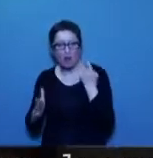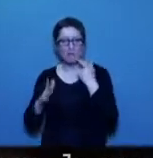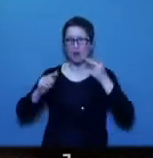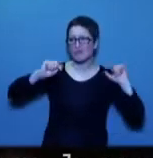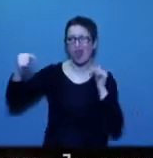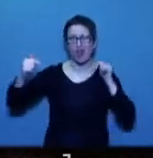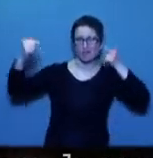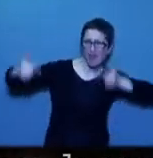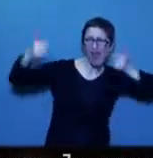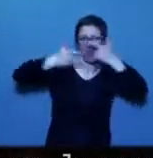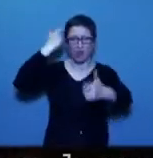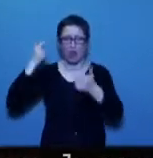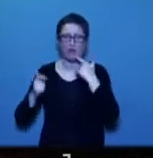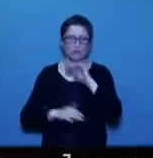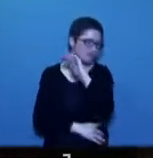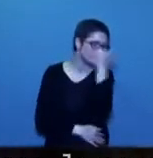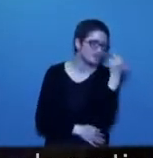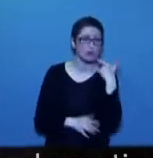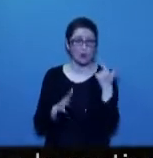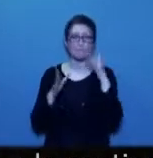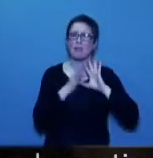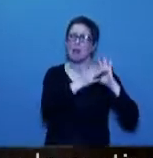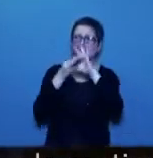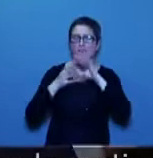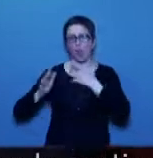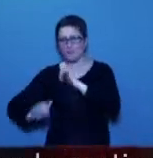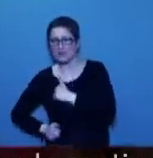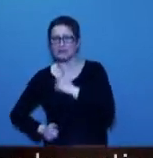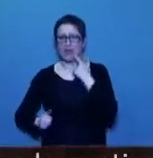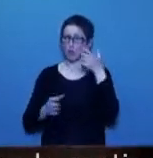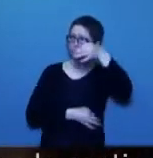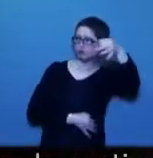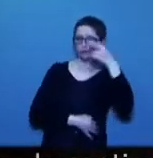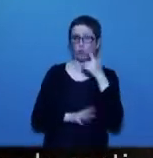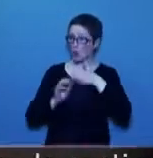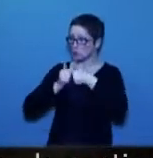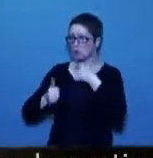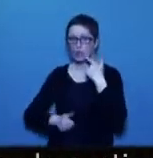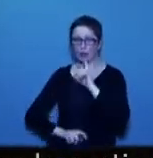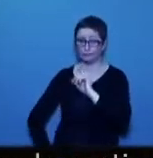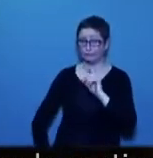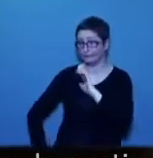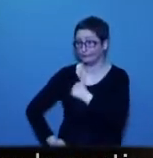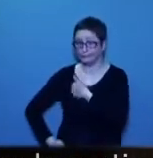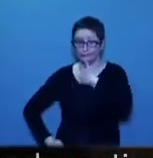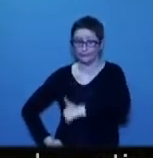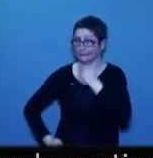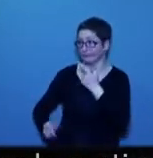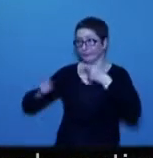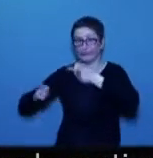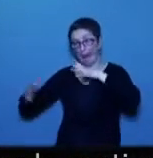Ras-le-bol des alliances militaires automatiques qui nous entraîneraient dans des conflits qui ne sont pas les nôtres et dont nous ne voulons pas qu'ils aient